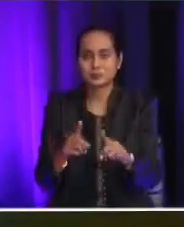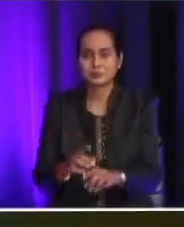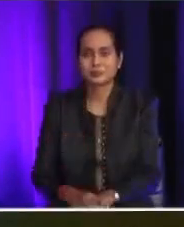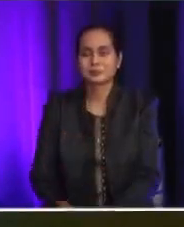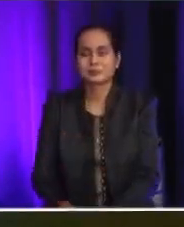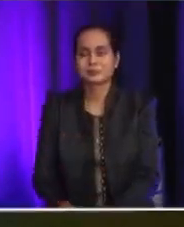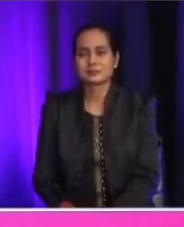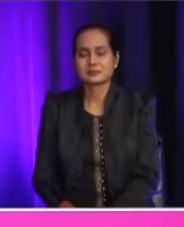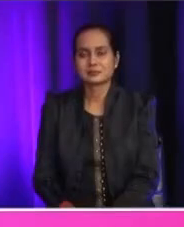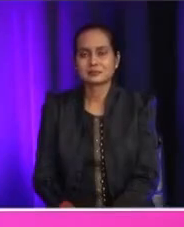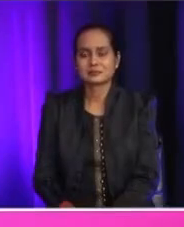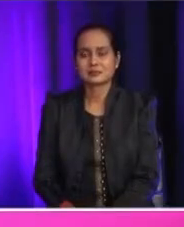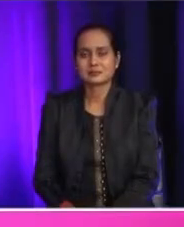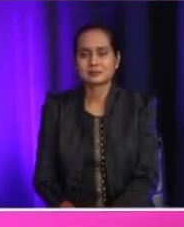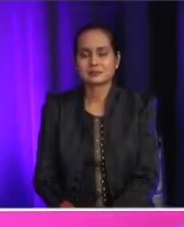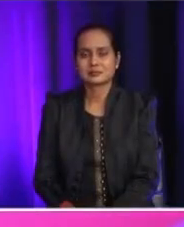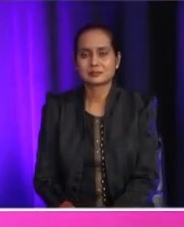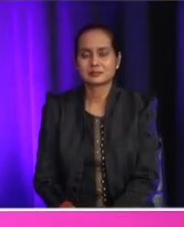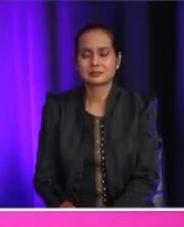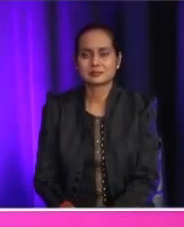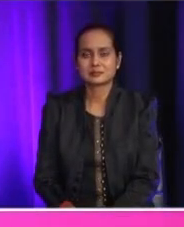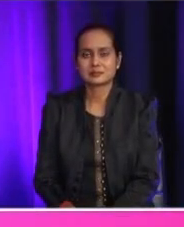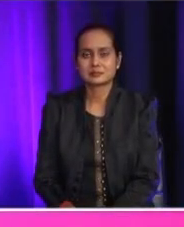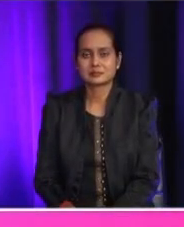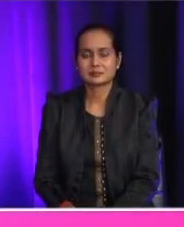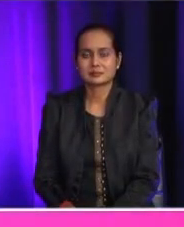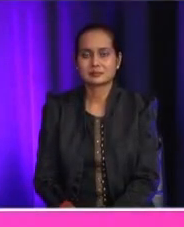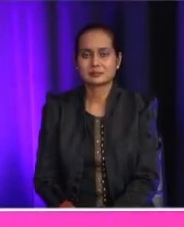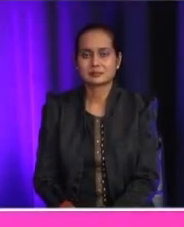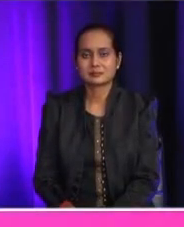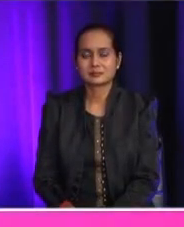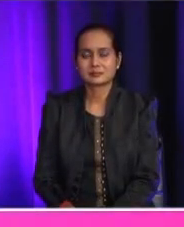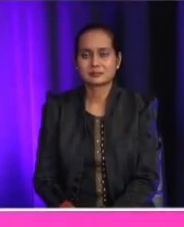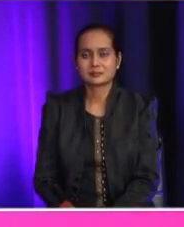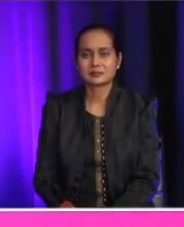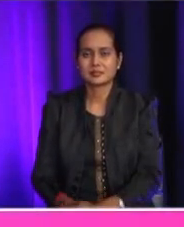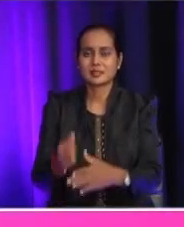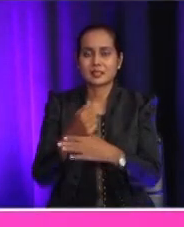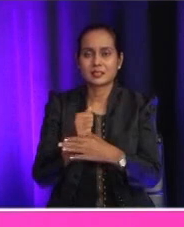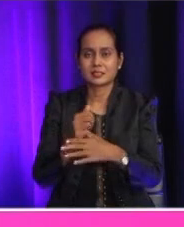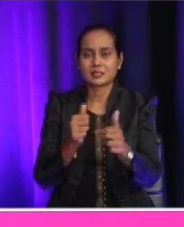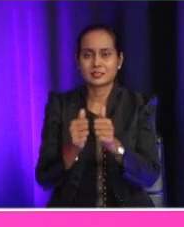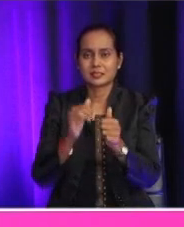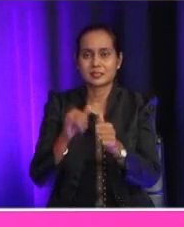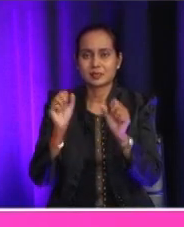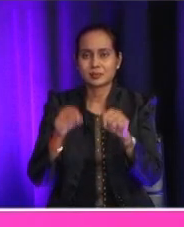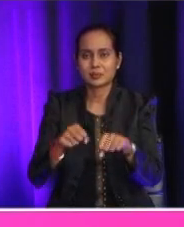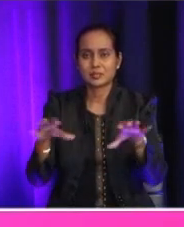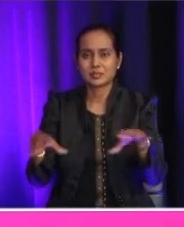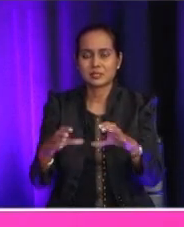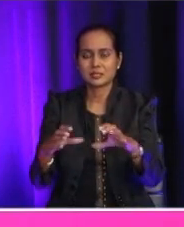Ya, okay. Amna. Saya nak cuba cikgu. Ya, silakan Amna. Antara aktiviti yang dapat dilakukan